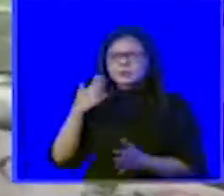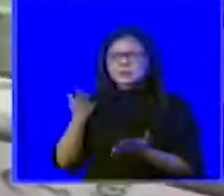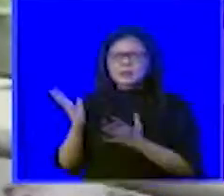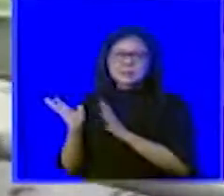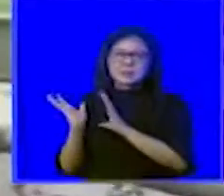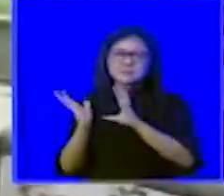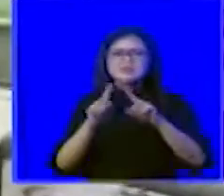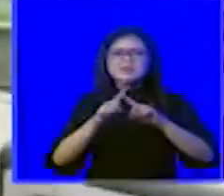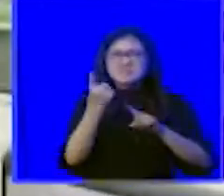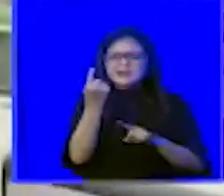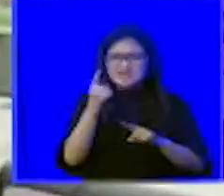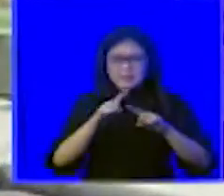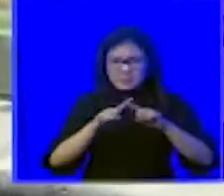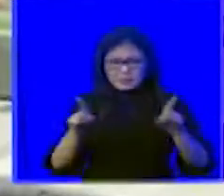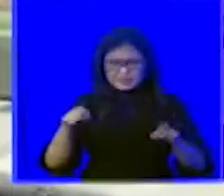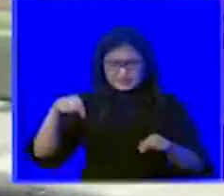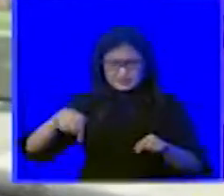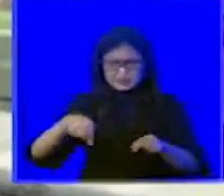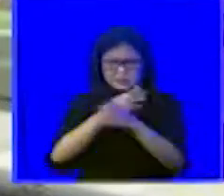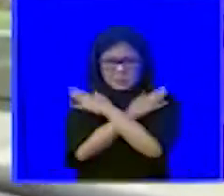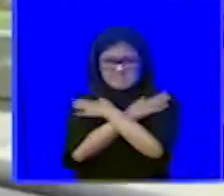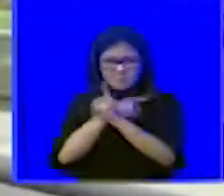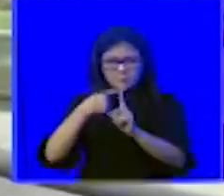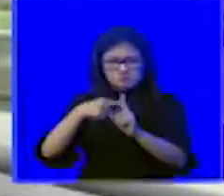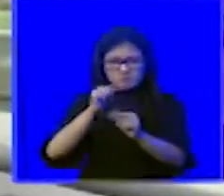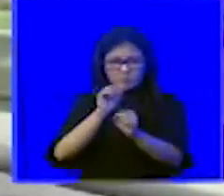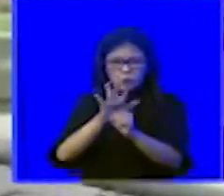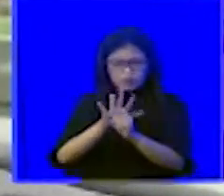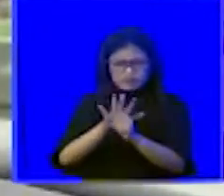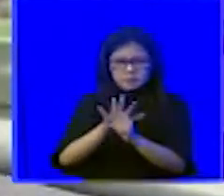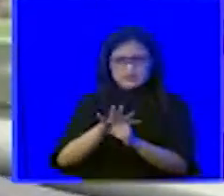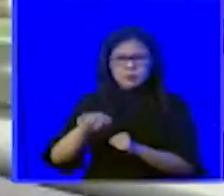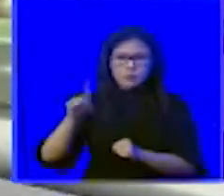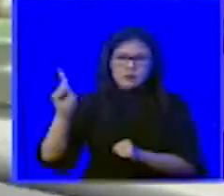memang ada masalah COVID ini, sehingga ada ruang tadi saya kira. Lanjut, saya minta dikaji.